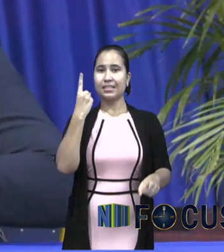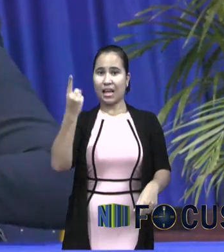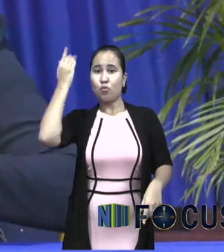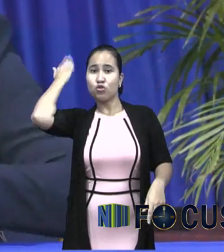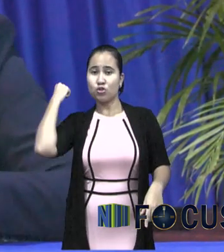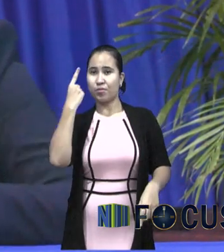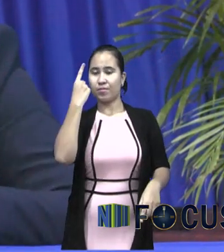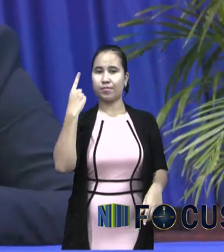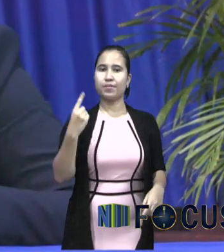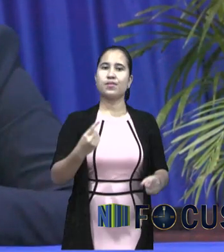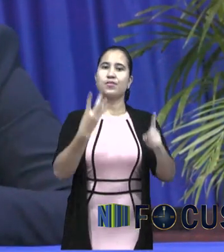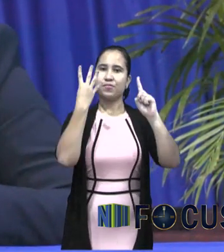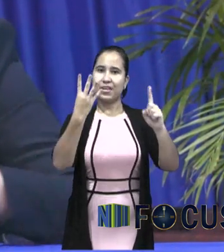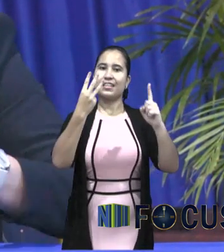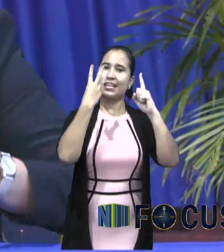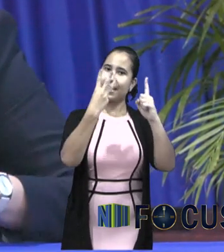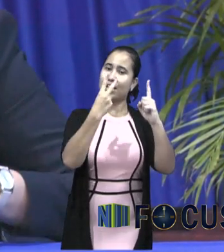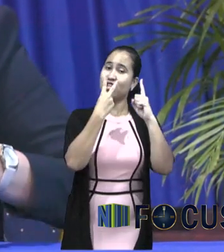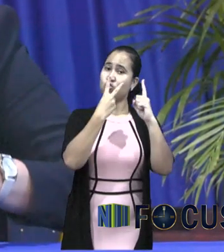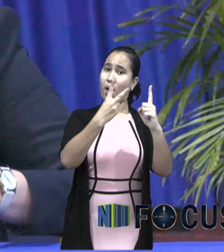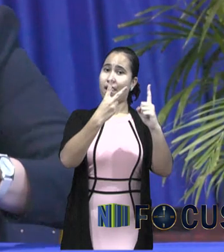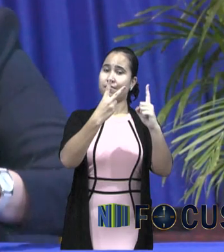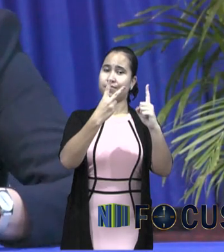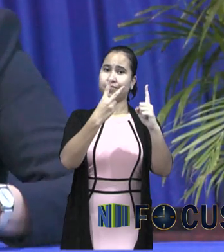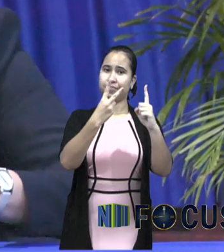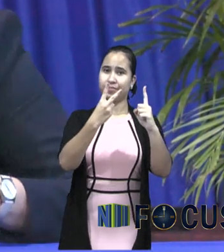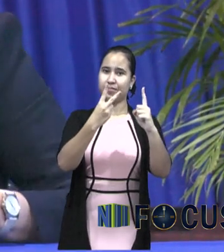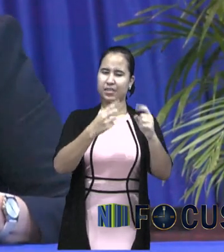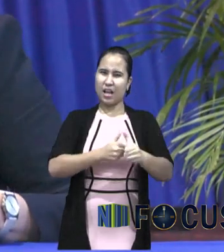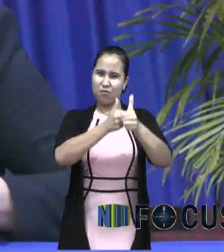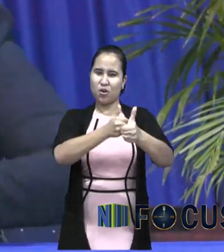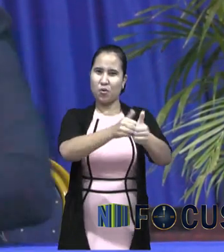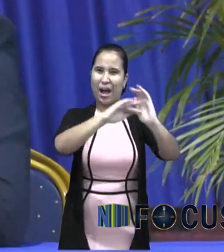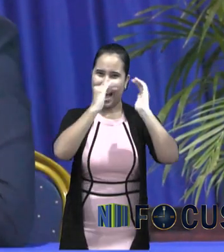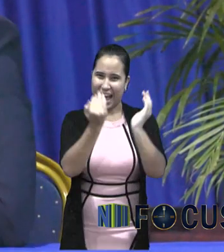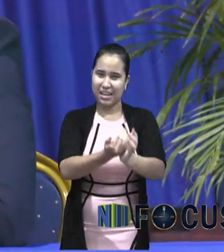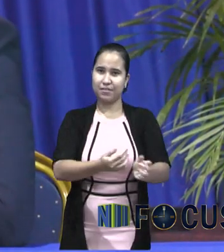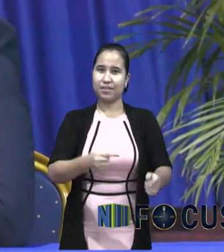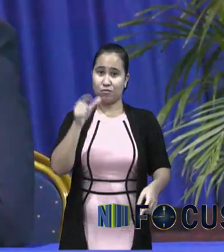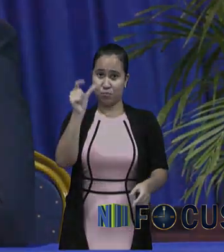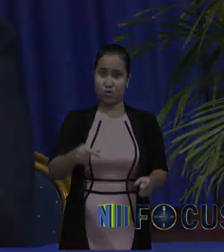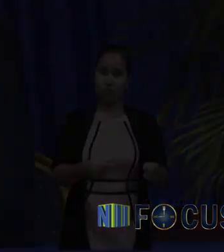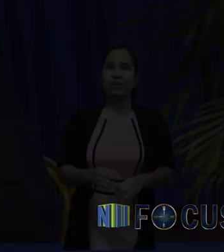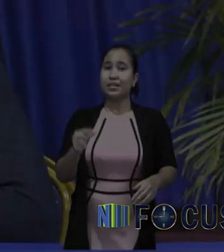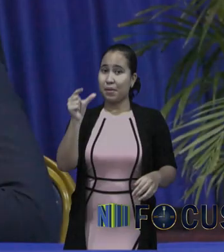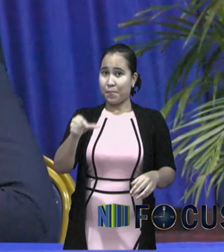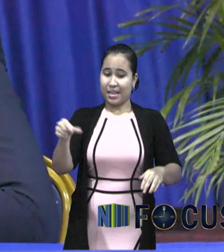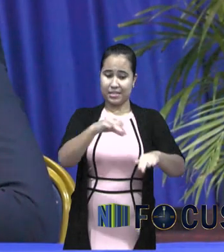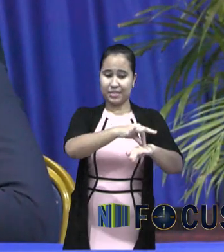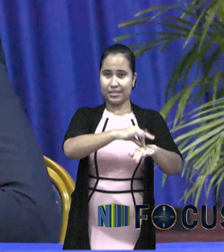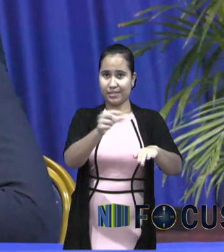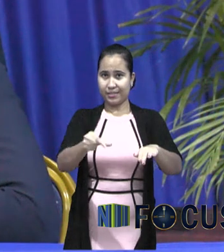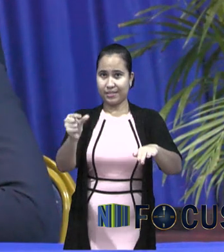14, 13, 12. En dan volgen we alles dat die persoon van 12 heeft gedaan, tot het eind.